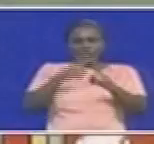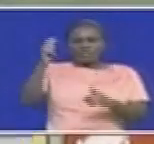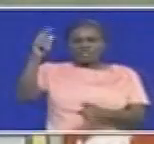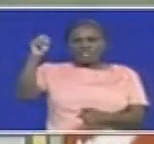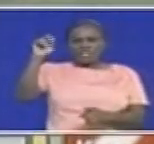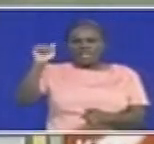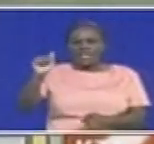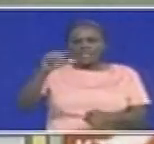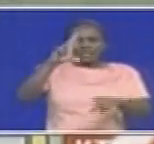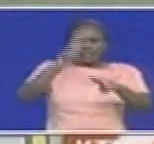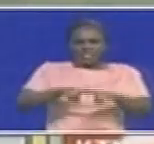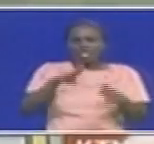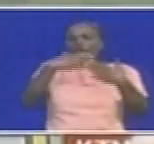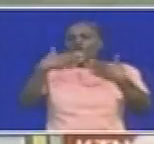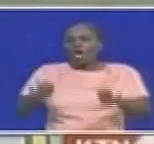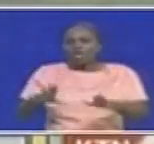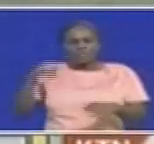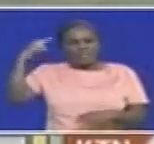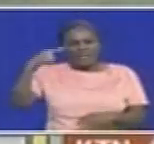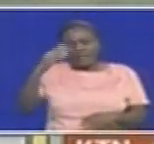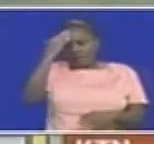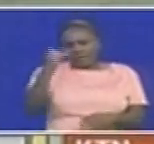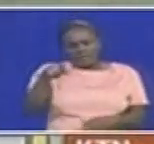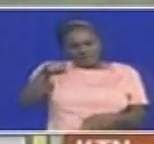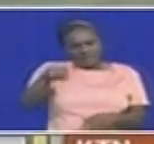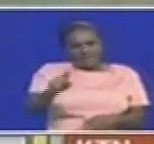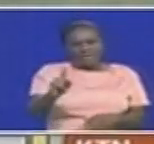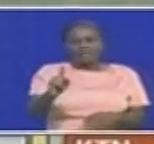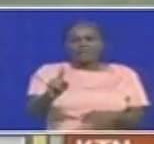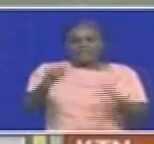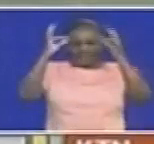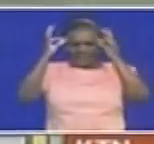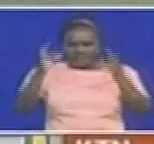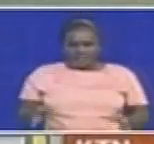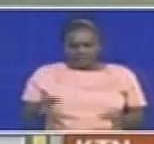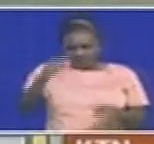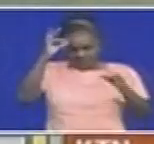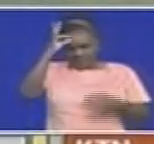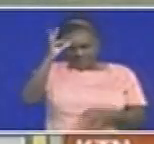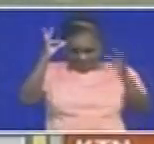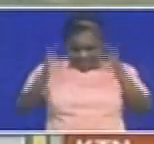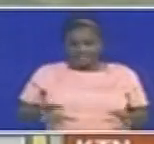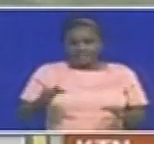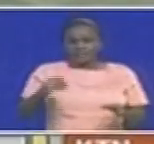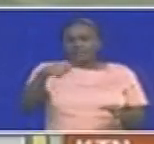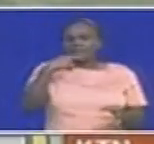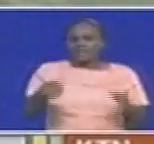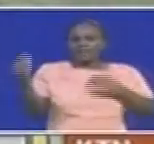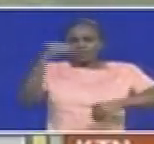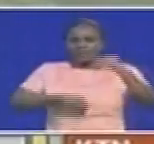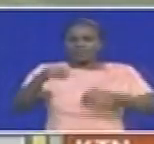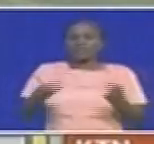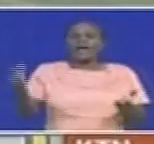amepokonywa kiti chake cha ubunge la Madhare. Jaji Steven Gatembu alitoa uamuzi wake mapema hii leo akiamuru uchaguzi kufanywa upya kwa